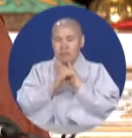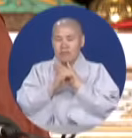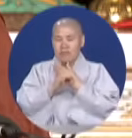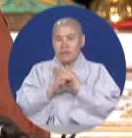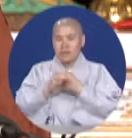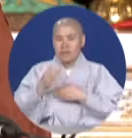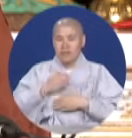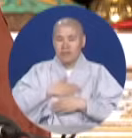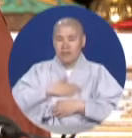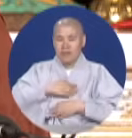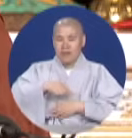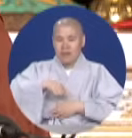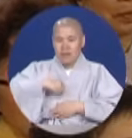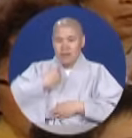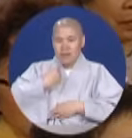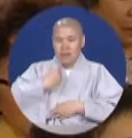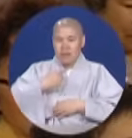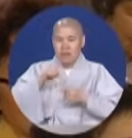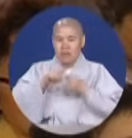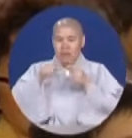이 자기를 깨닫게 돼요.